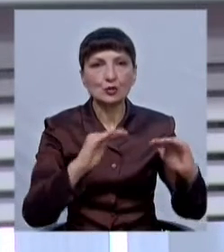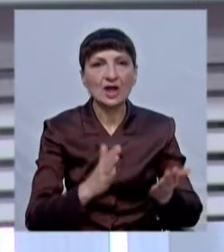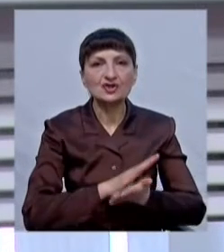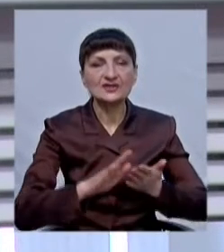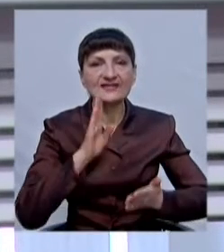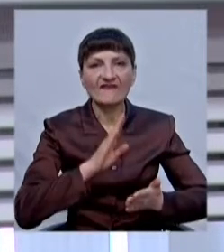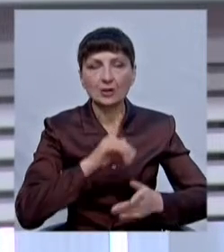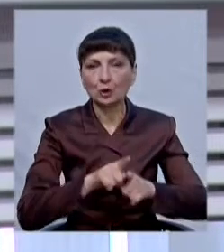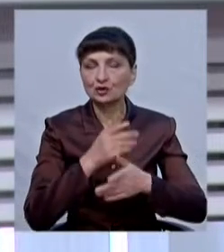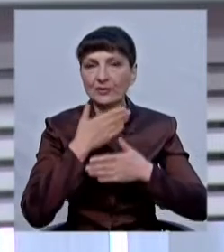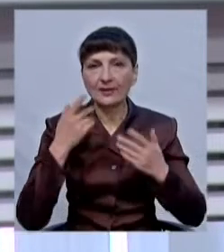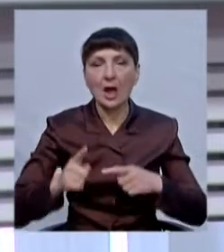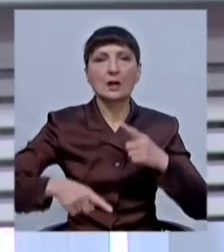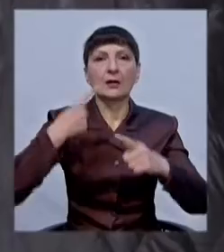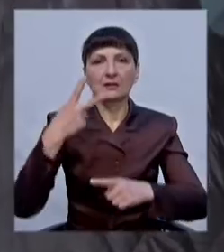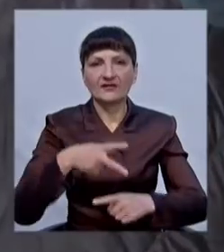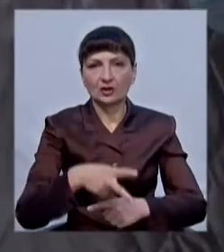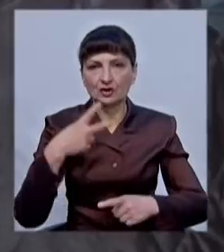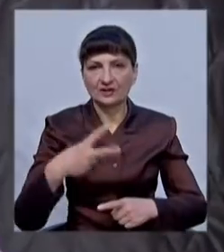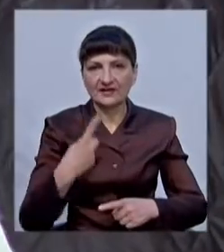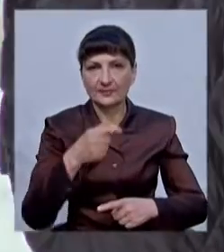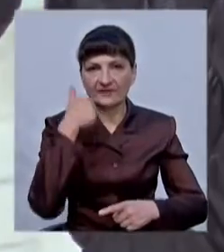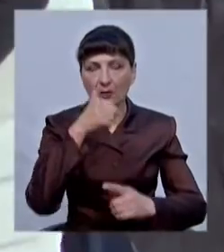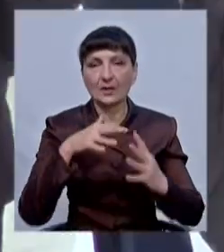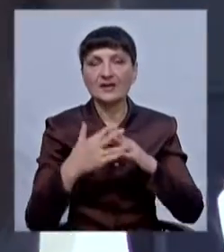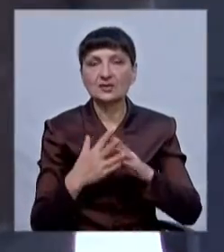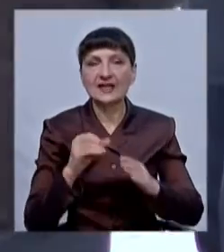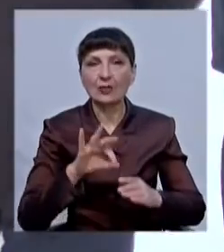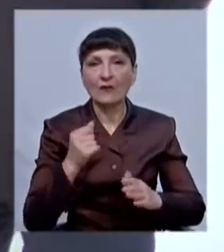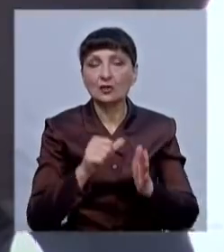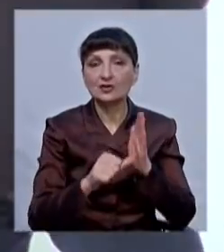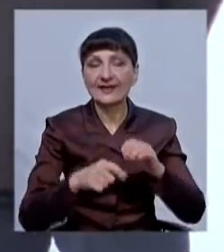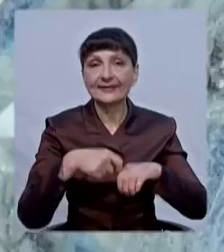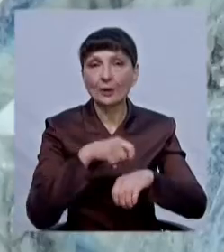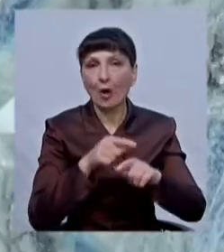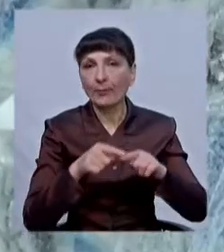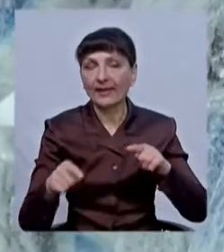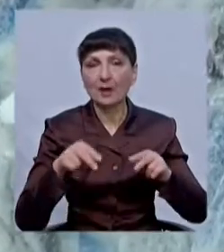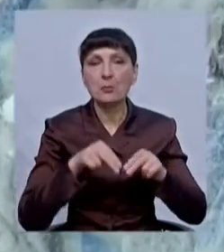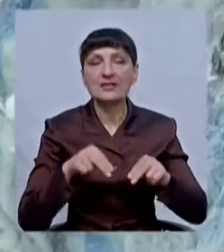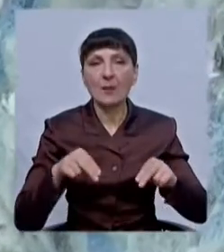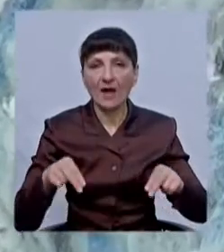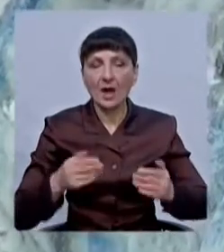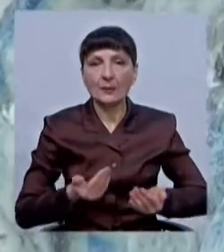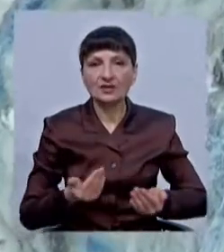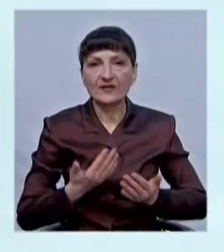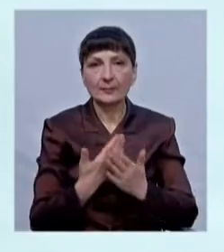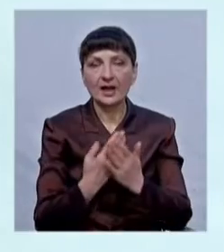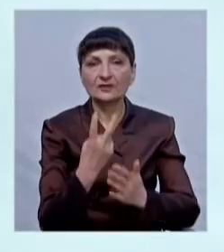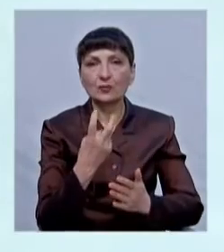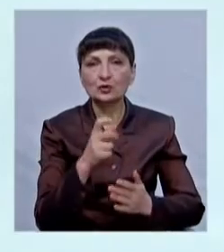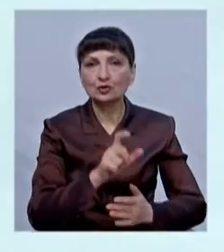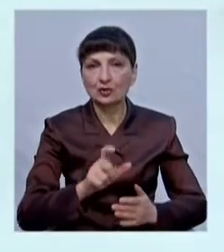которые перенесены на 2021 год. В поселке Становое, что в 60 километрах от Петропавловска, проживает порядка